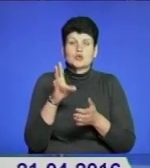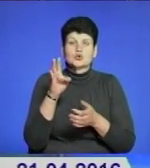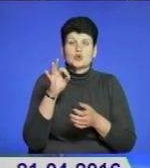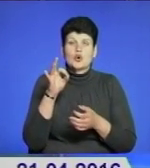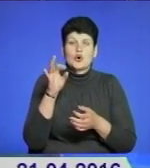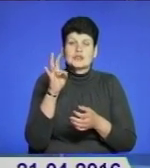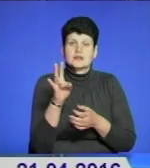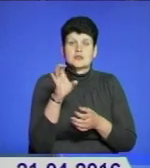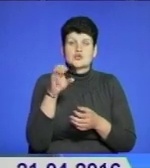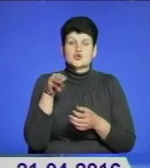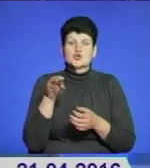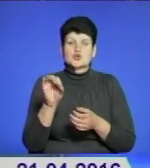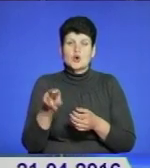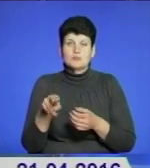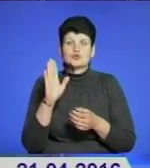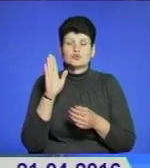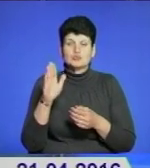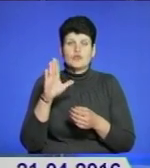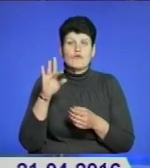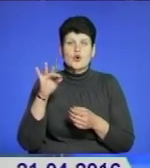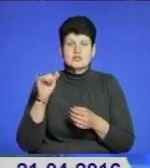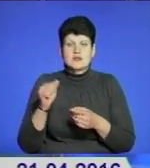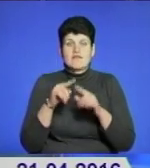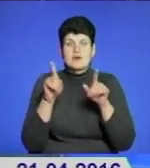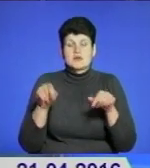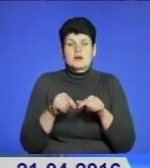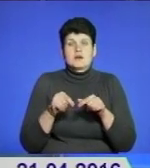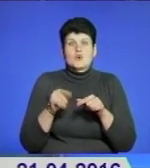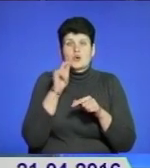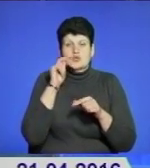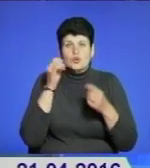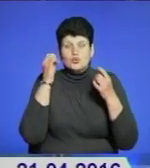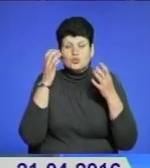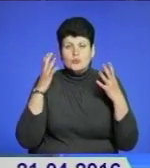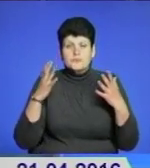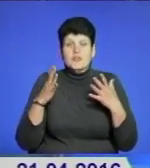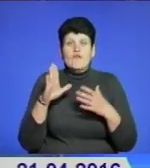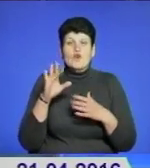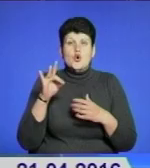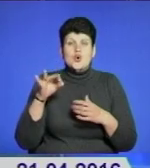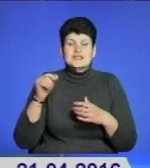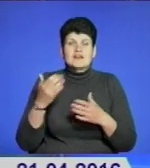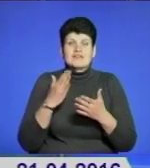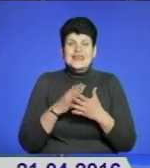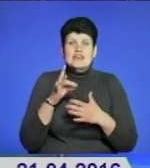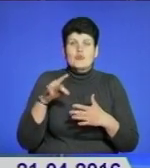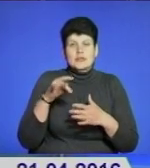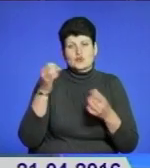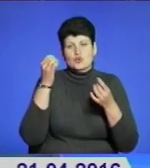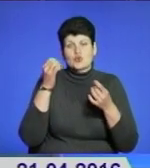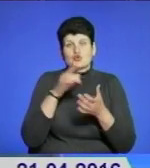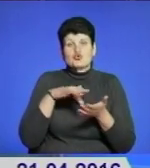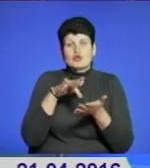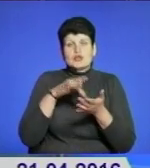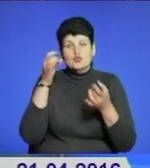що відбуватиметься у Вроцлаві в рамках Днів української культури. Зазначимо, Вроцлав цьогоріч є європейською столицею культури. Там до